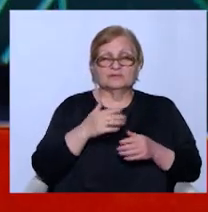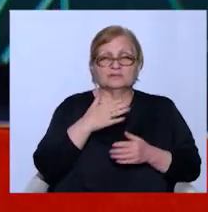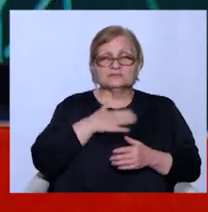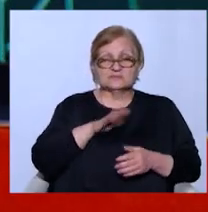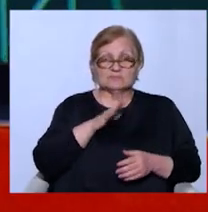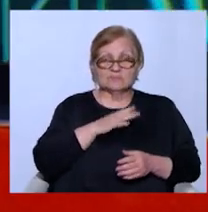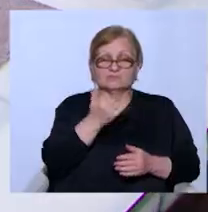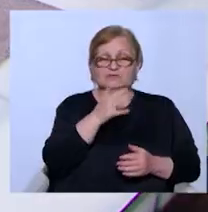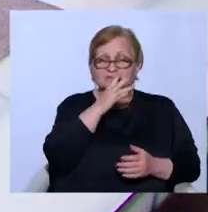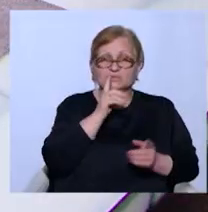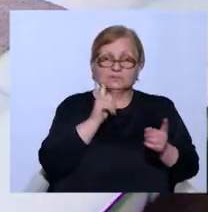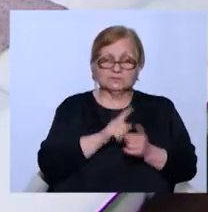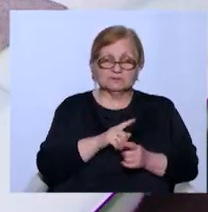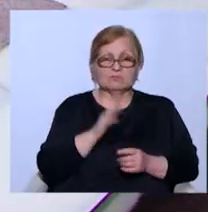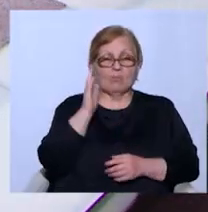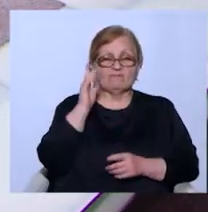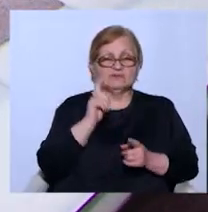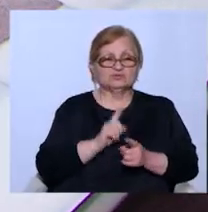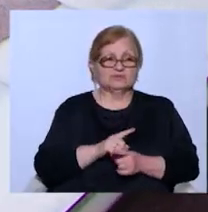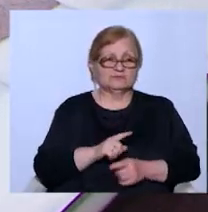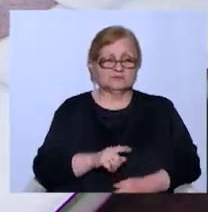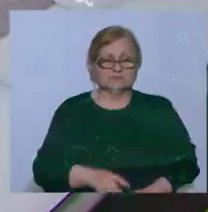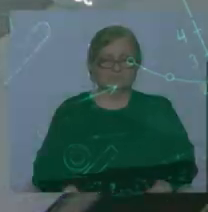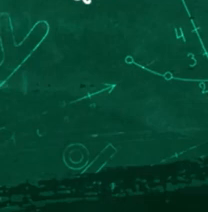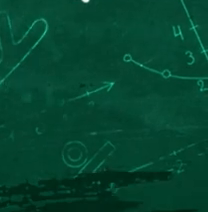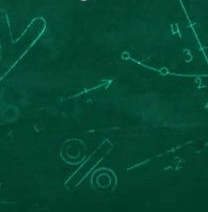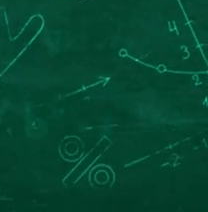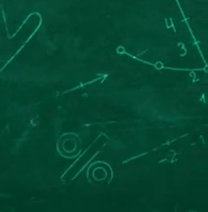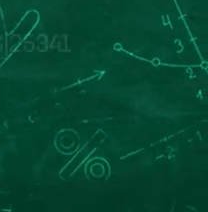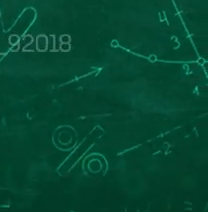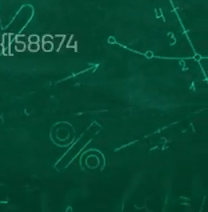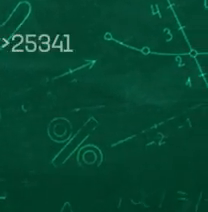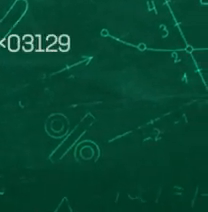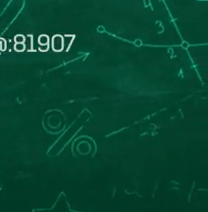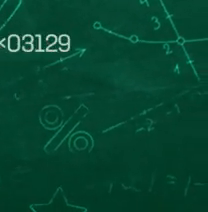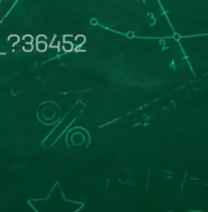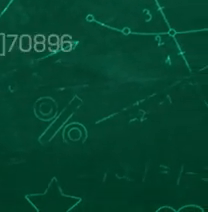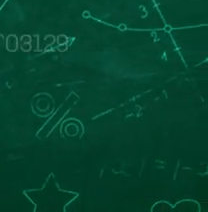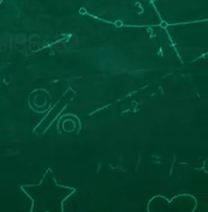იყო თქვენთან დროის გატარება, მომავალ შეხვედრამდე. აბა დროებით.